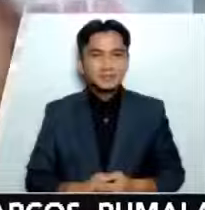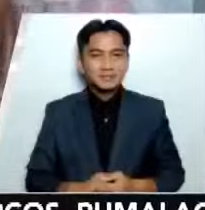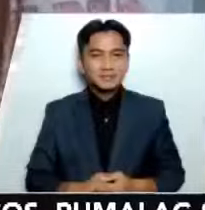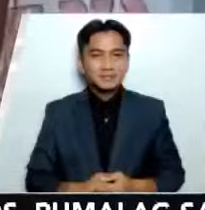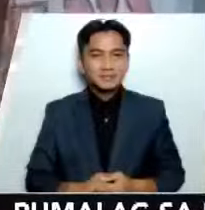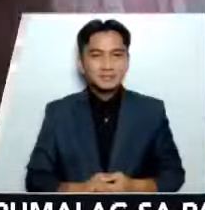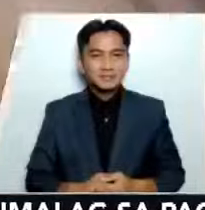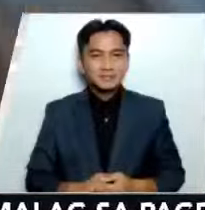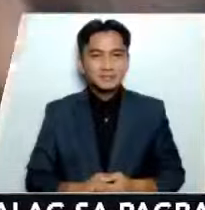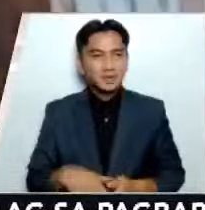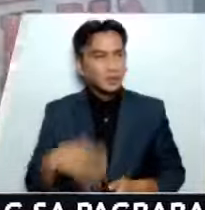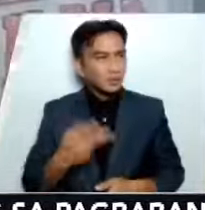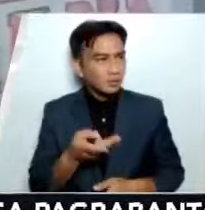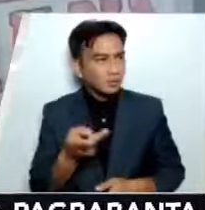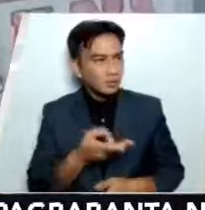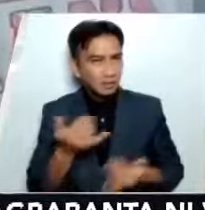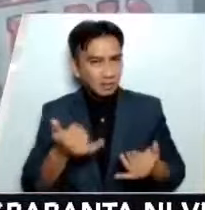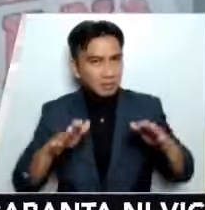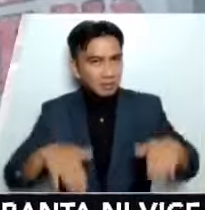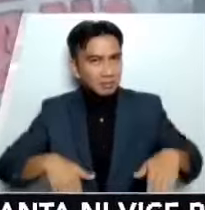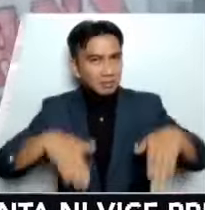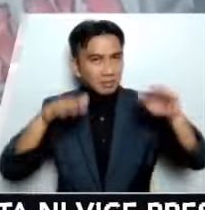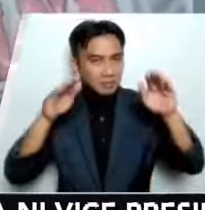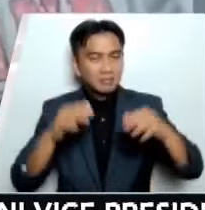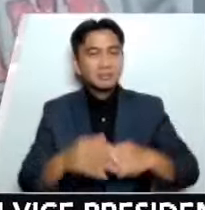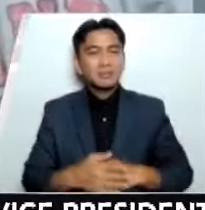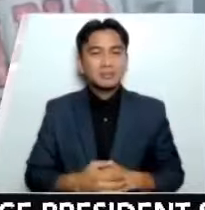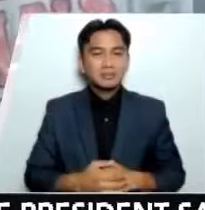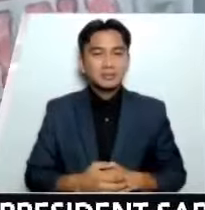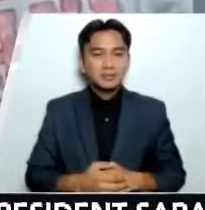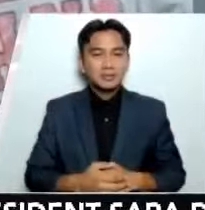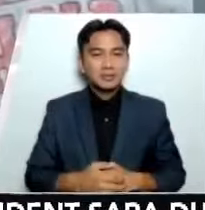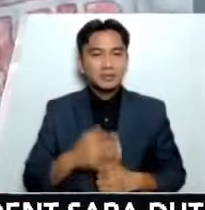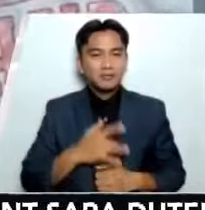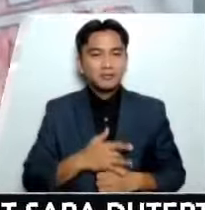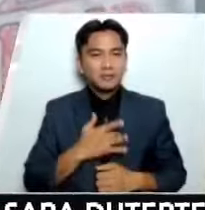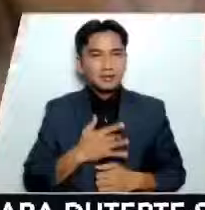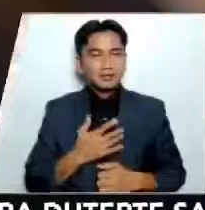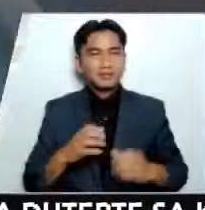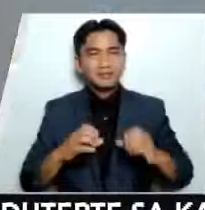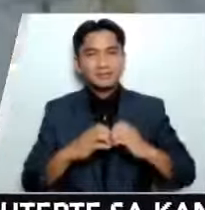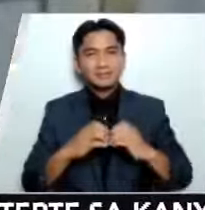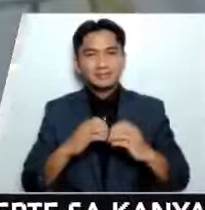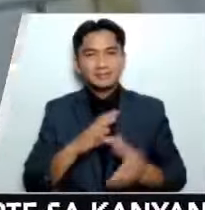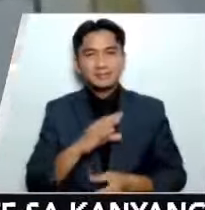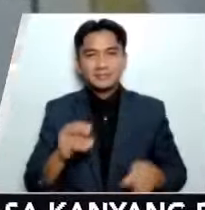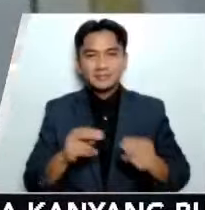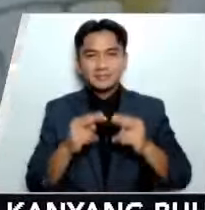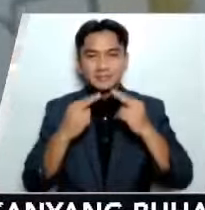laki niyo na pala. Ian Cruz sa pamalita para sa GMA Integrated News.